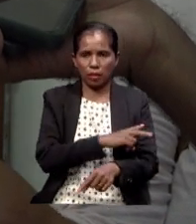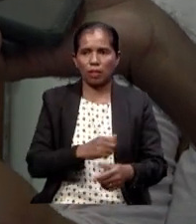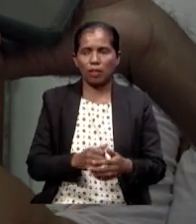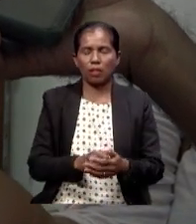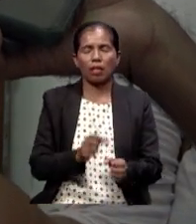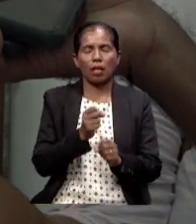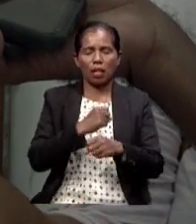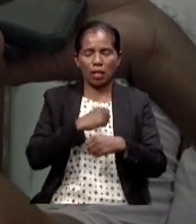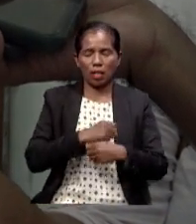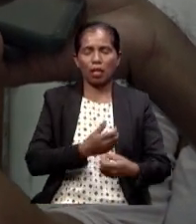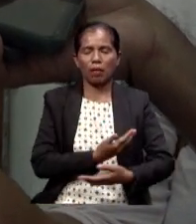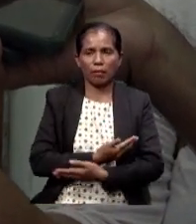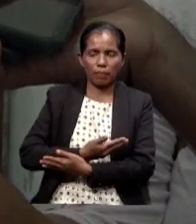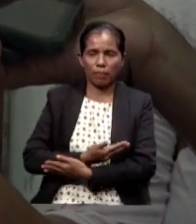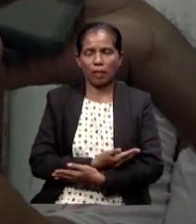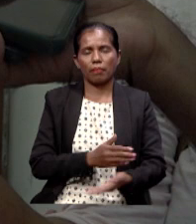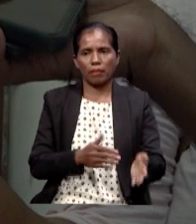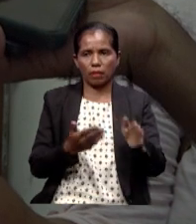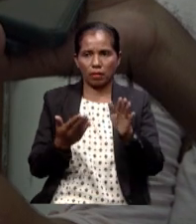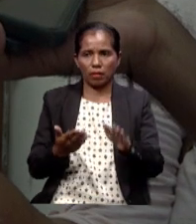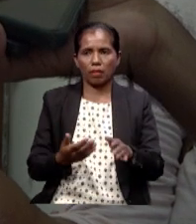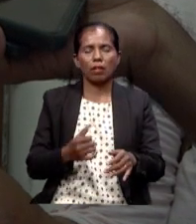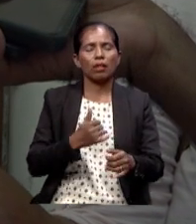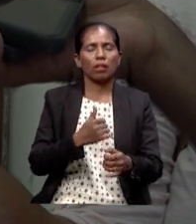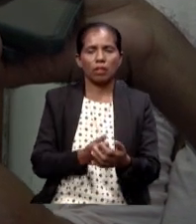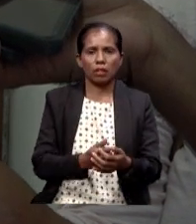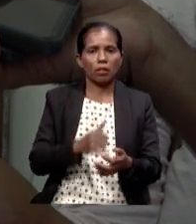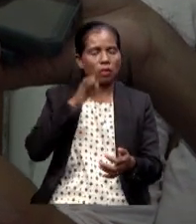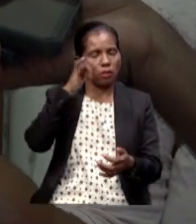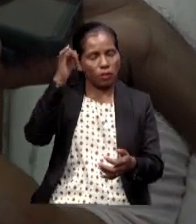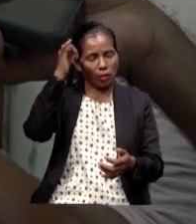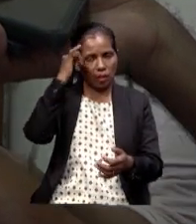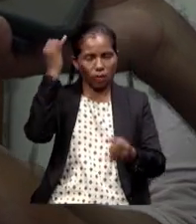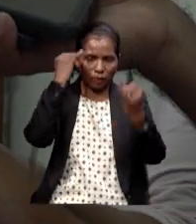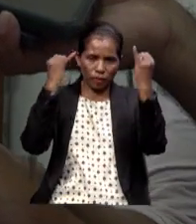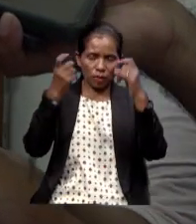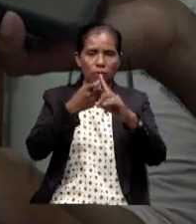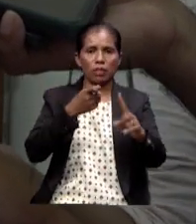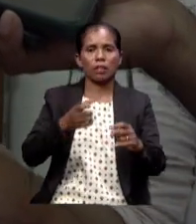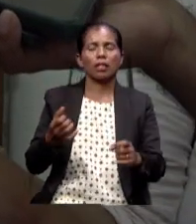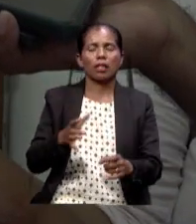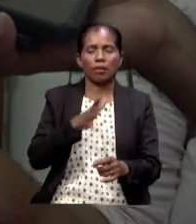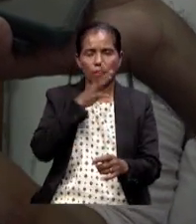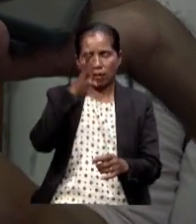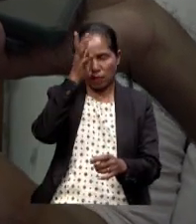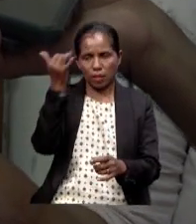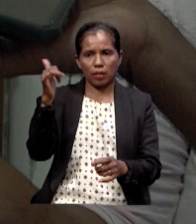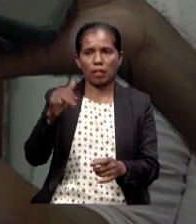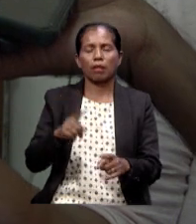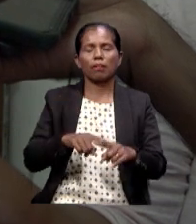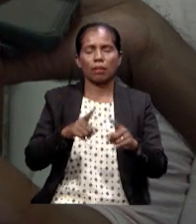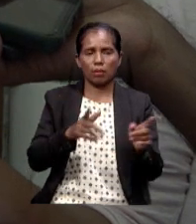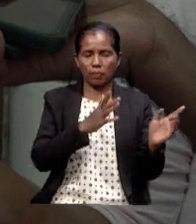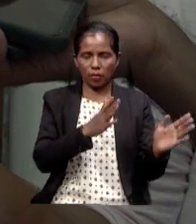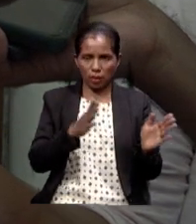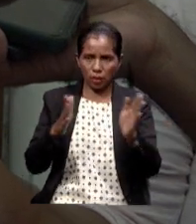mate. Pronto, ida nema kohorsek informasan provisor di vacina mansira, ma be prosesu